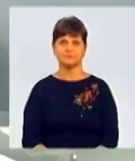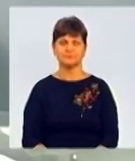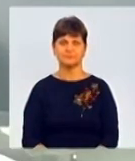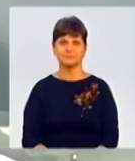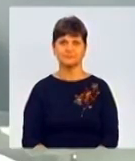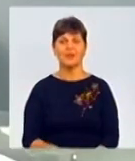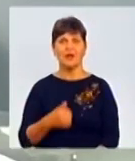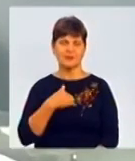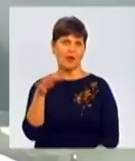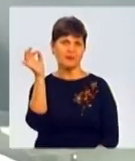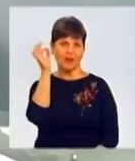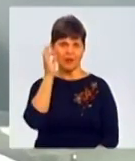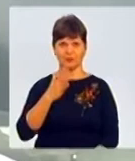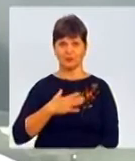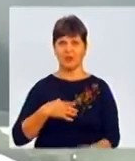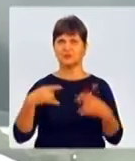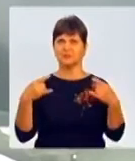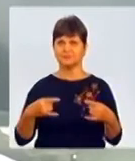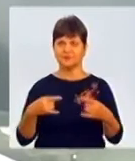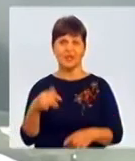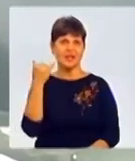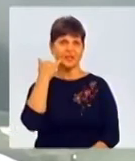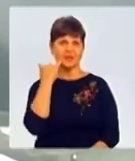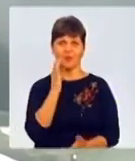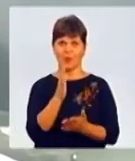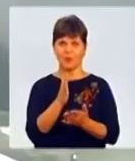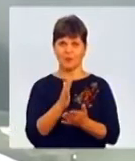Я нагадую нашим телеглядачам телефон прямого ефіру